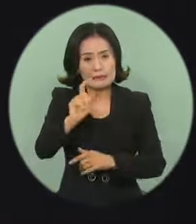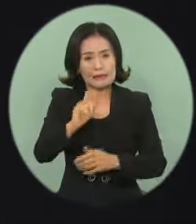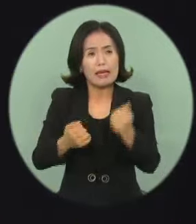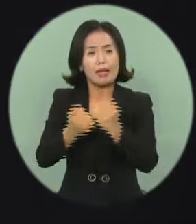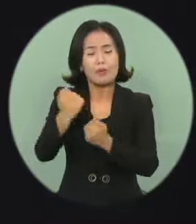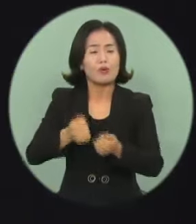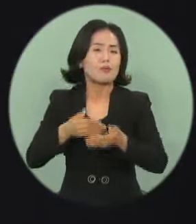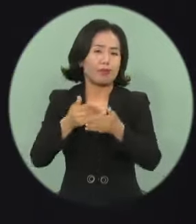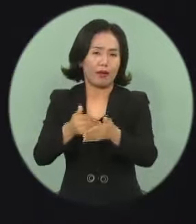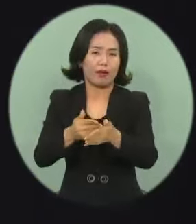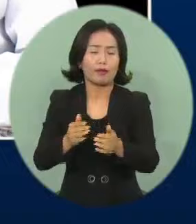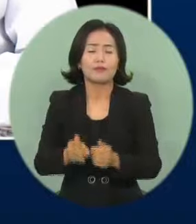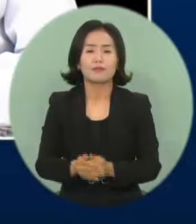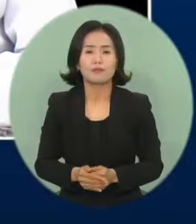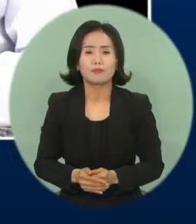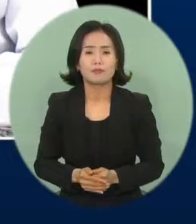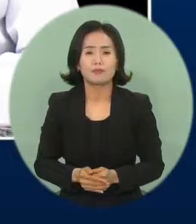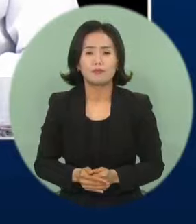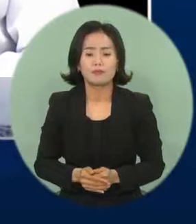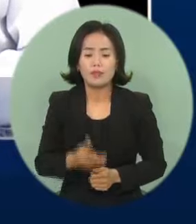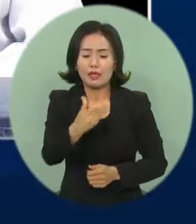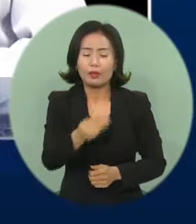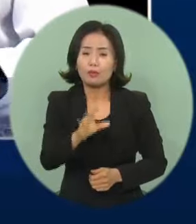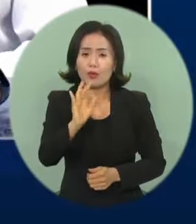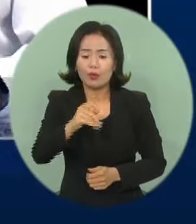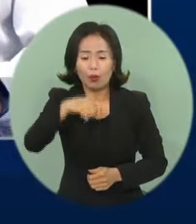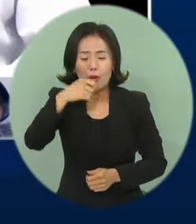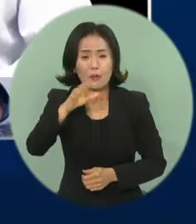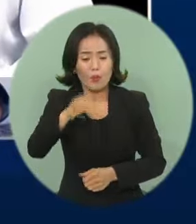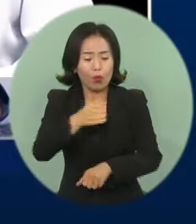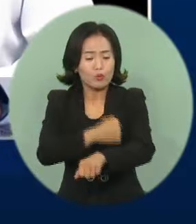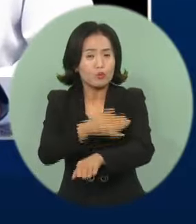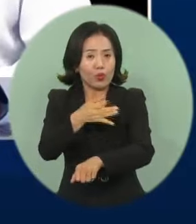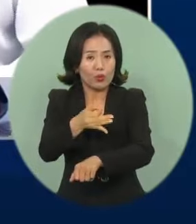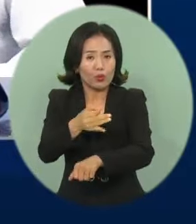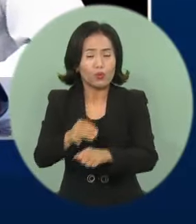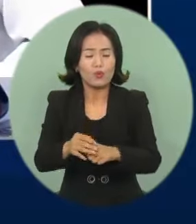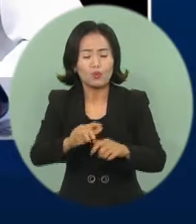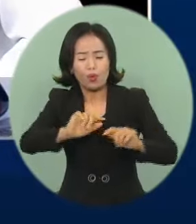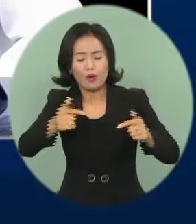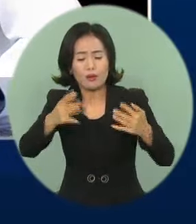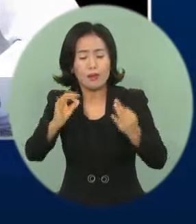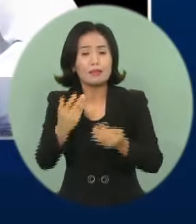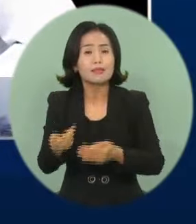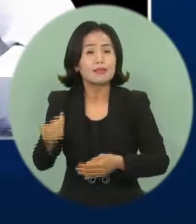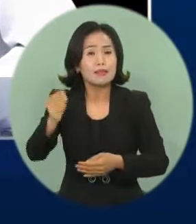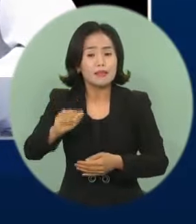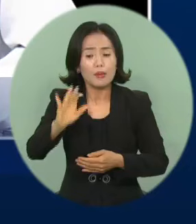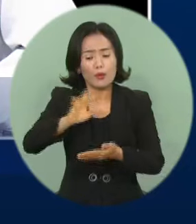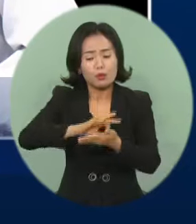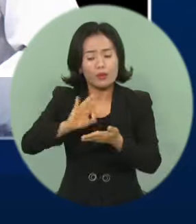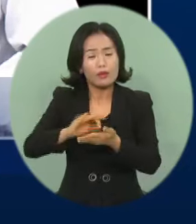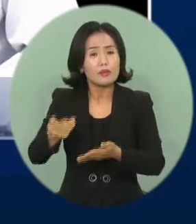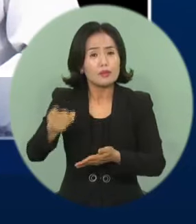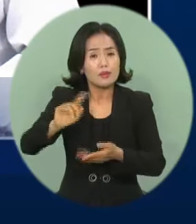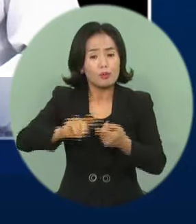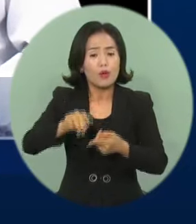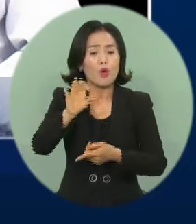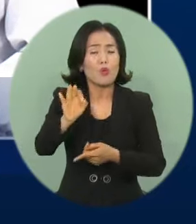해명을 촉구했습니다. 임대료, 식대, 또 그리고 인건비, 체재비 등이 많이 있을 건데 꽤 비용이 네. 들어갈 텐데